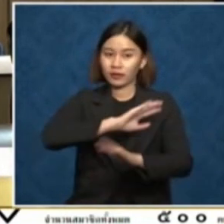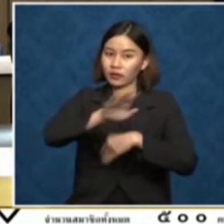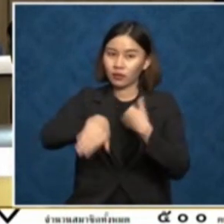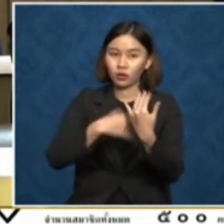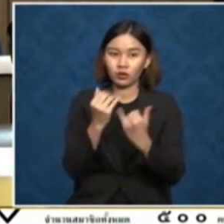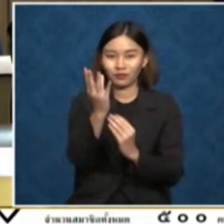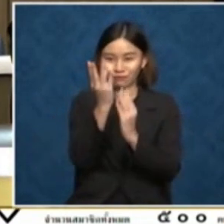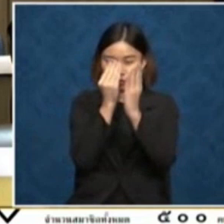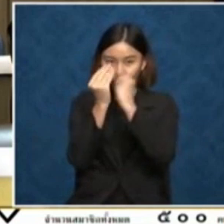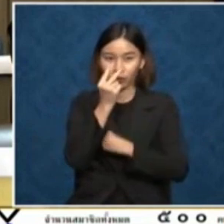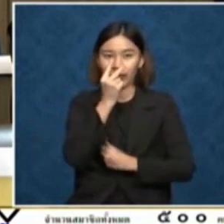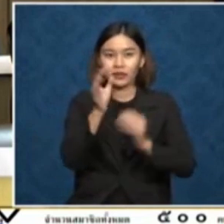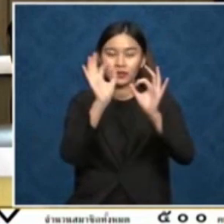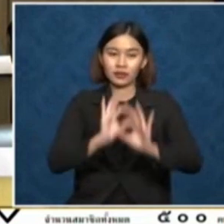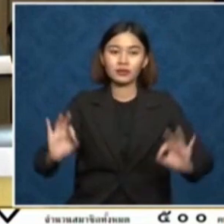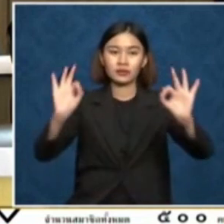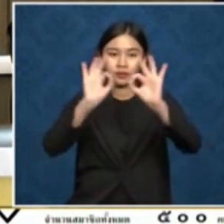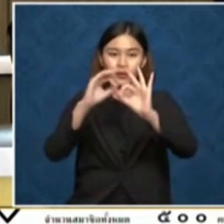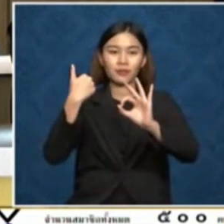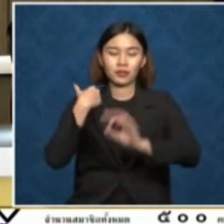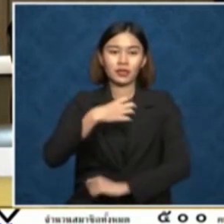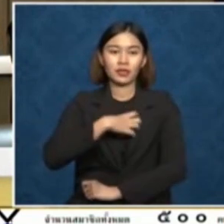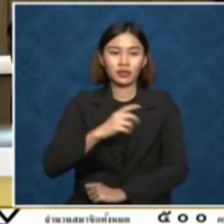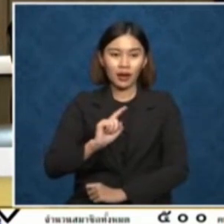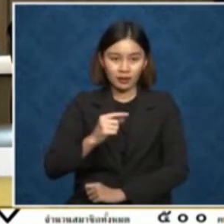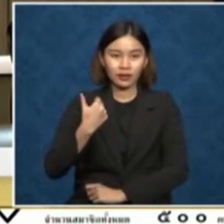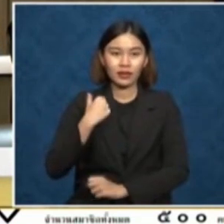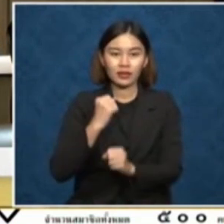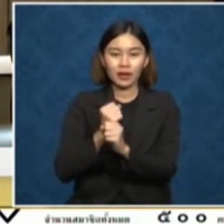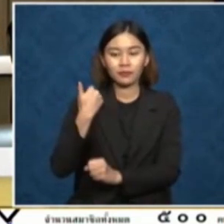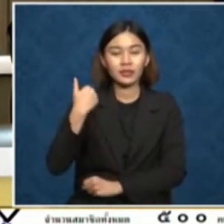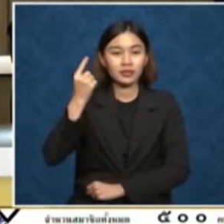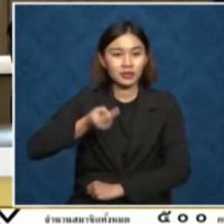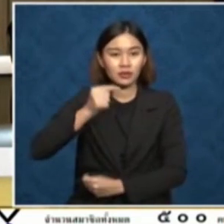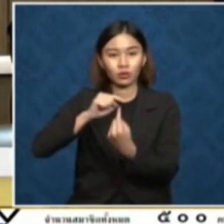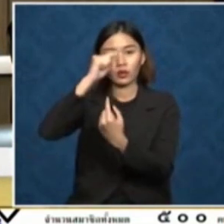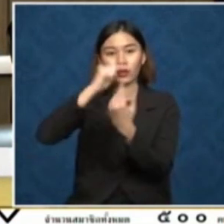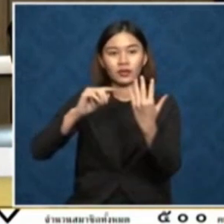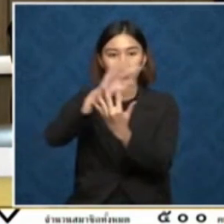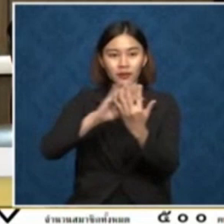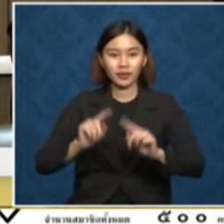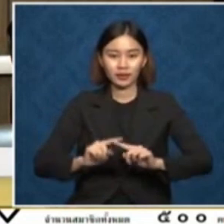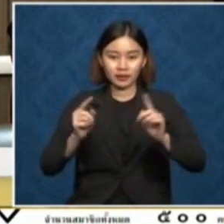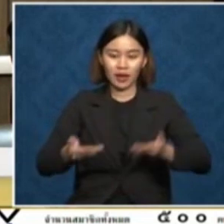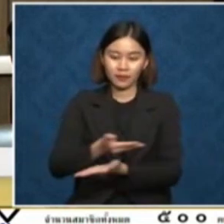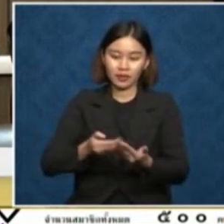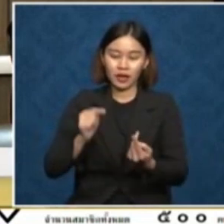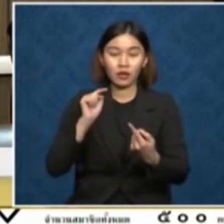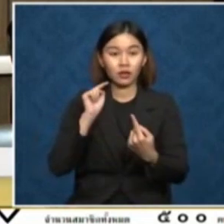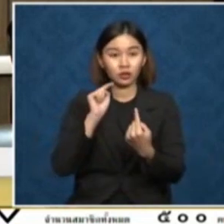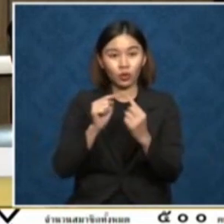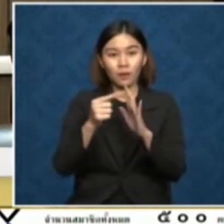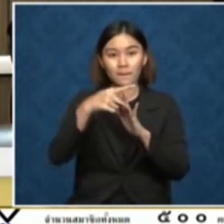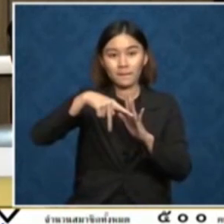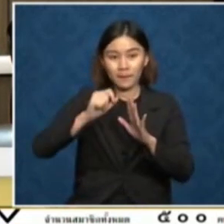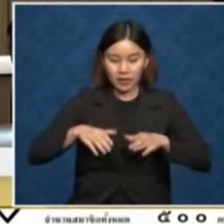ความหลากหลายทางเพศเป็นสิ่งที่ผมคิดว่าทุกท่านในสภาแห่งนี้รวมถึงพี่น้องคนไทยทุกคน